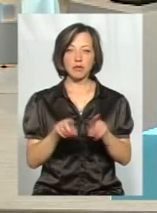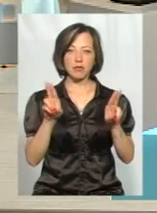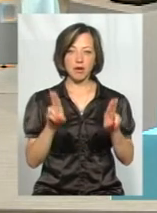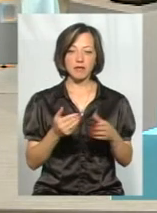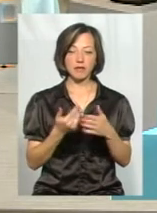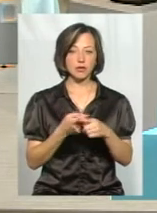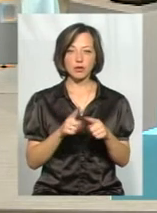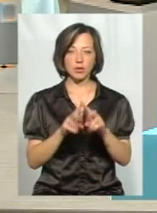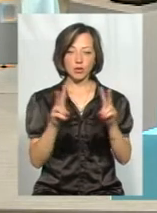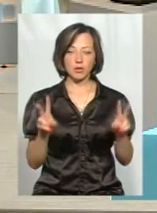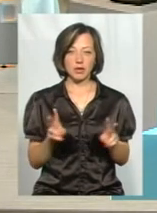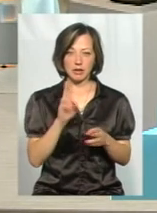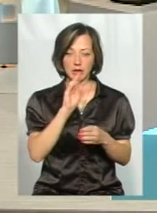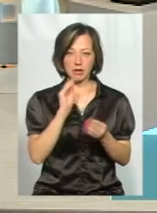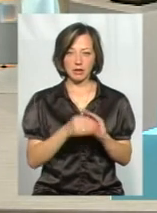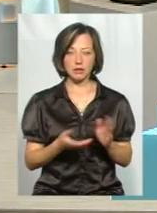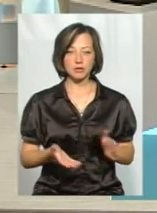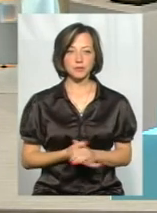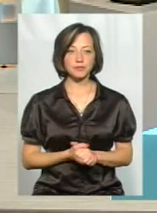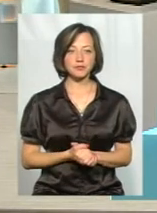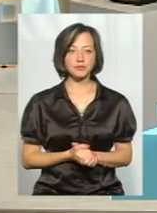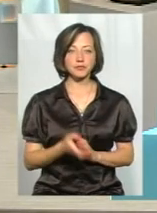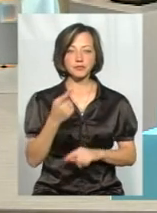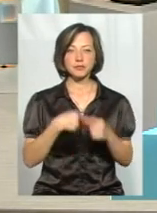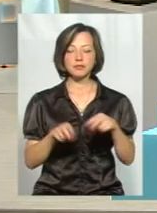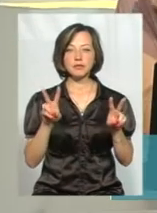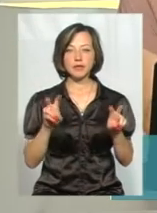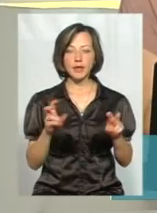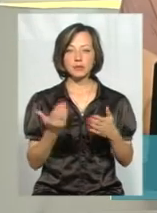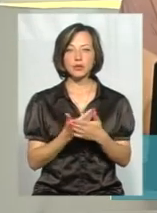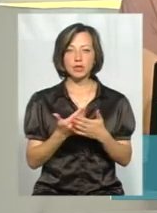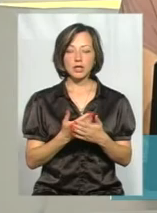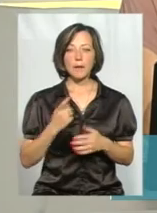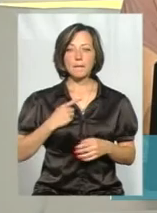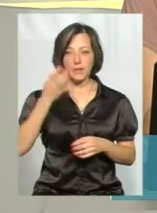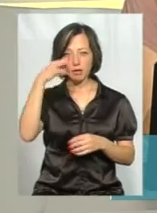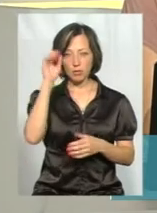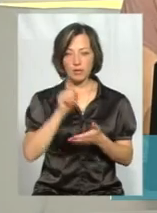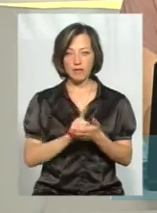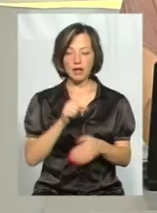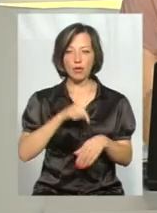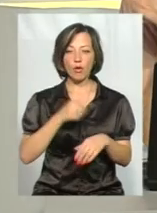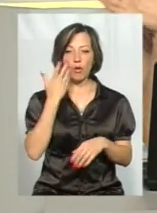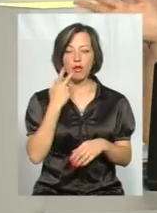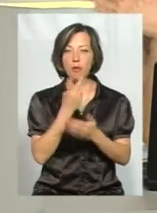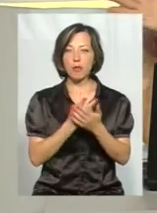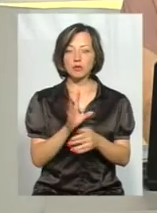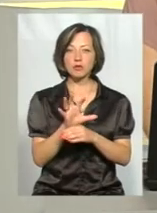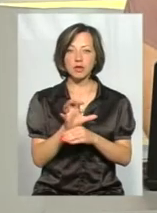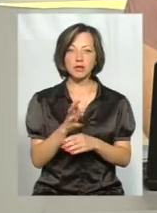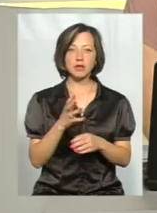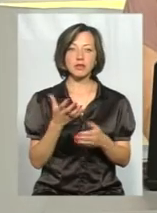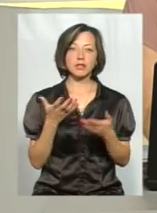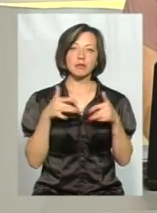від цього ти вже нікуди не підеш. І повернемося до теми сюжету. Патрульні повинні якось реагувати, коли побачать, що песик свої